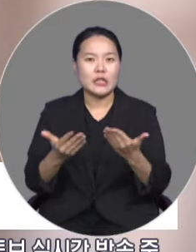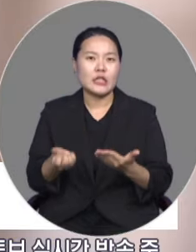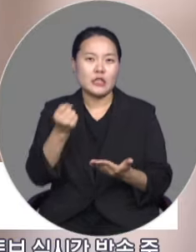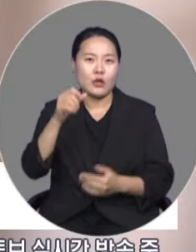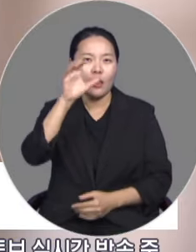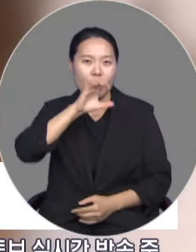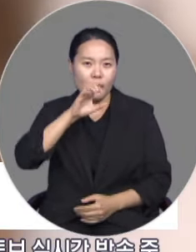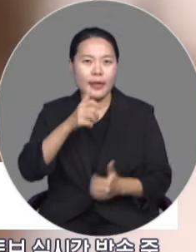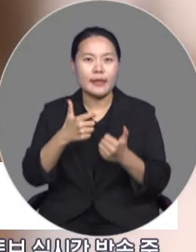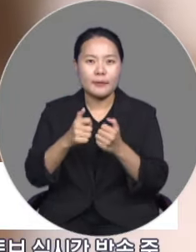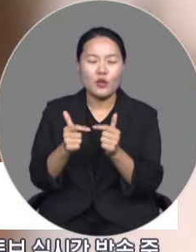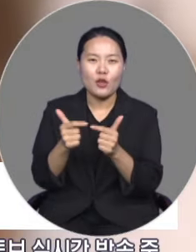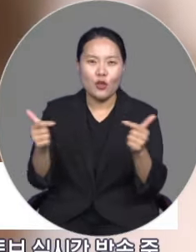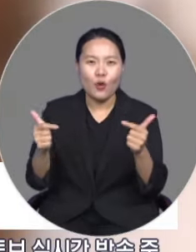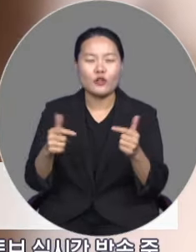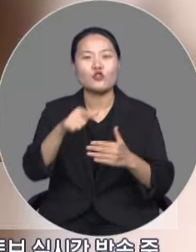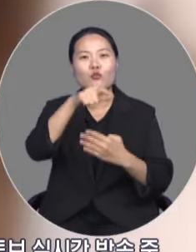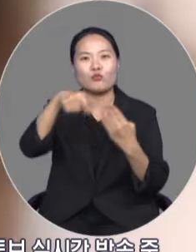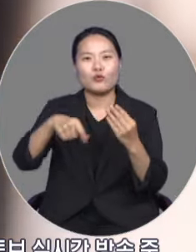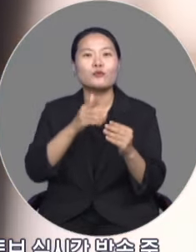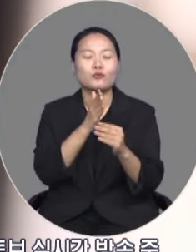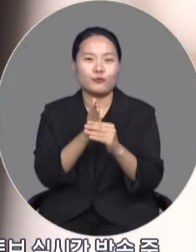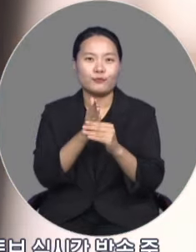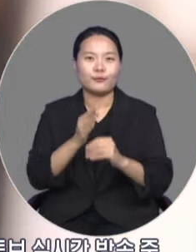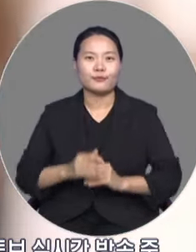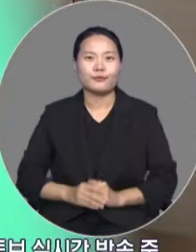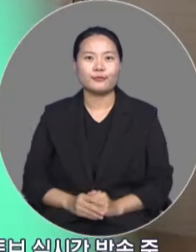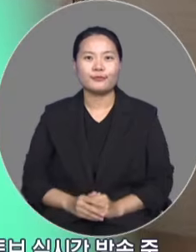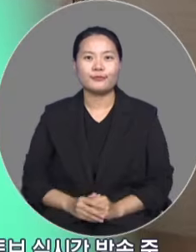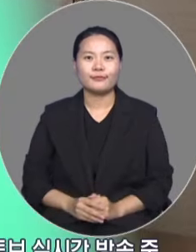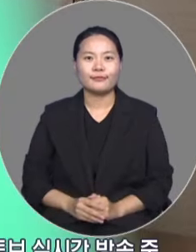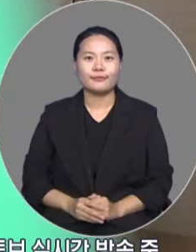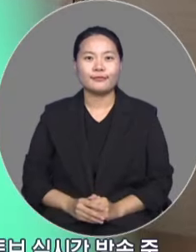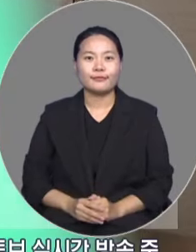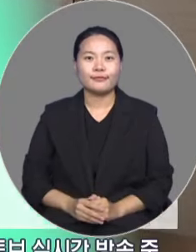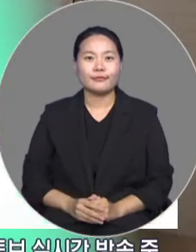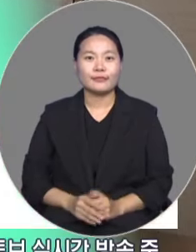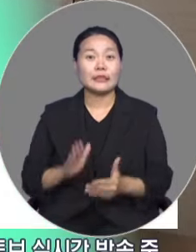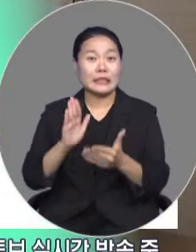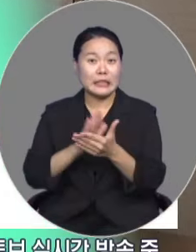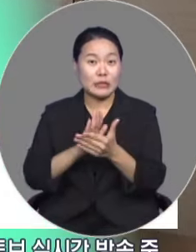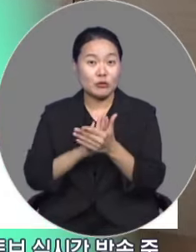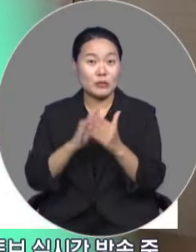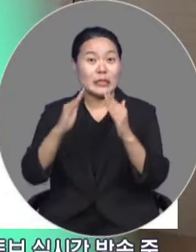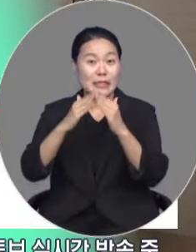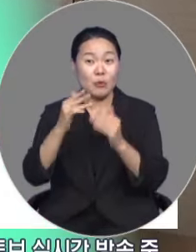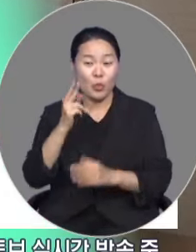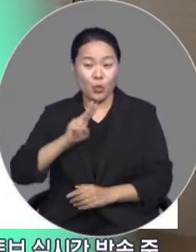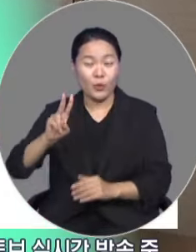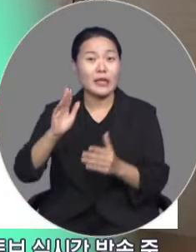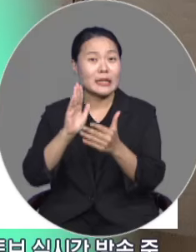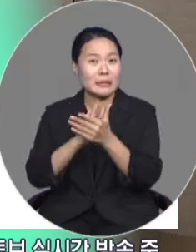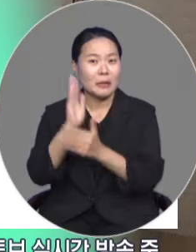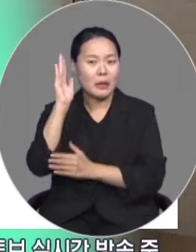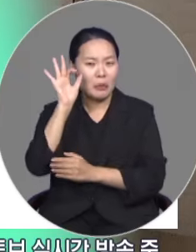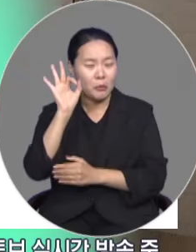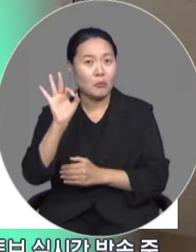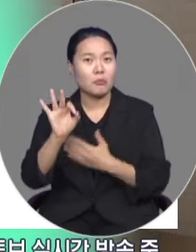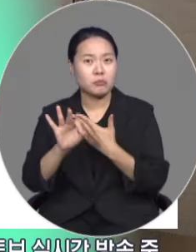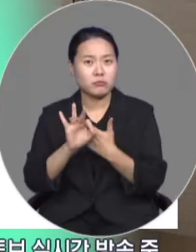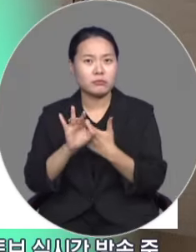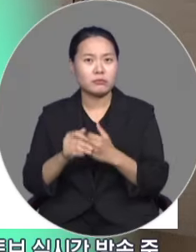사회 적응을 돕기 위한 다양한 프로그램이 제공됩니다. 집으로 다시 간 애들 이야기를